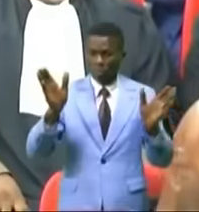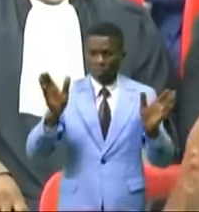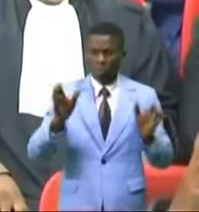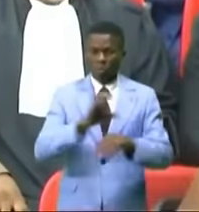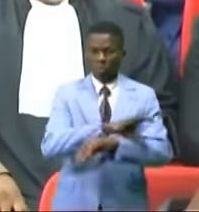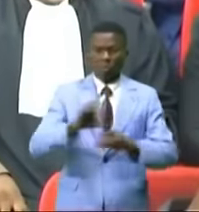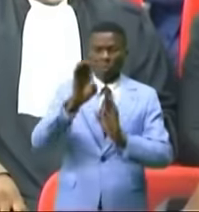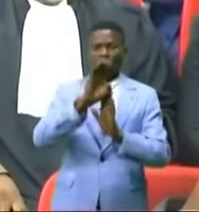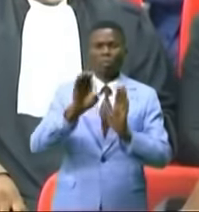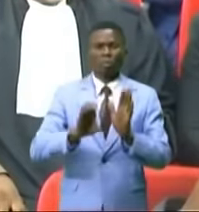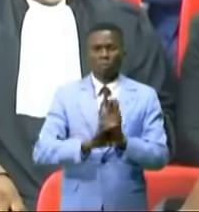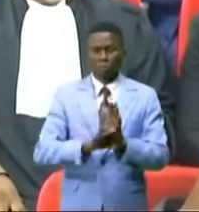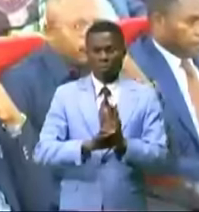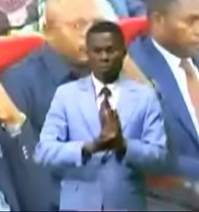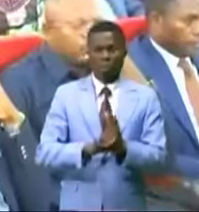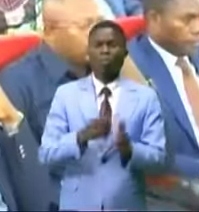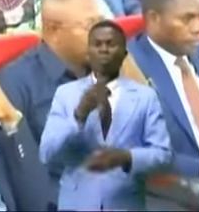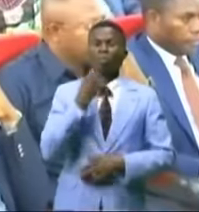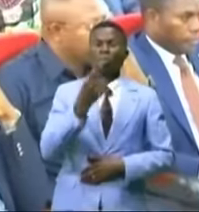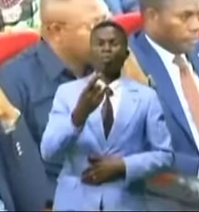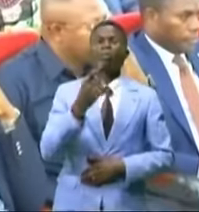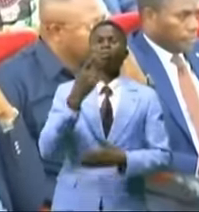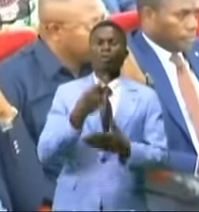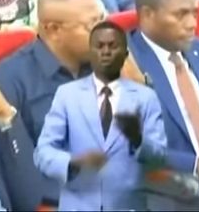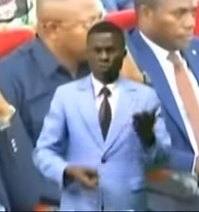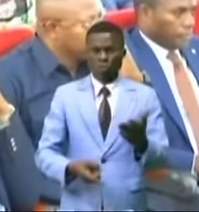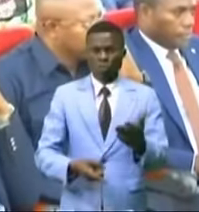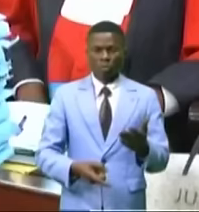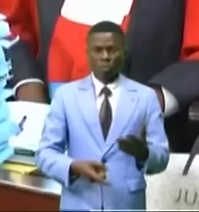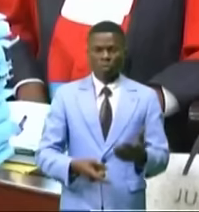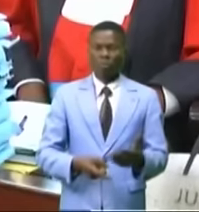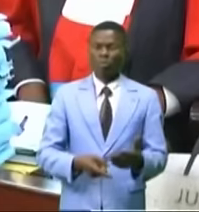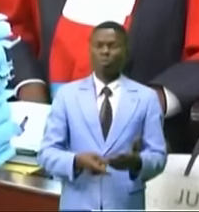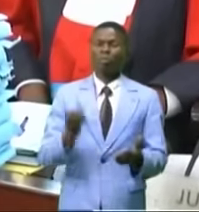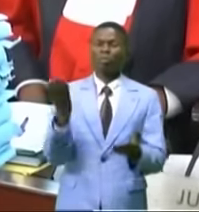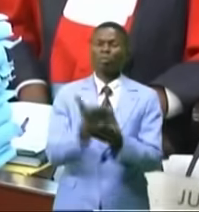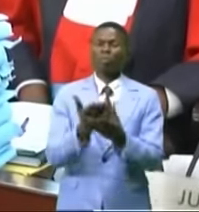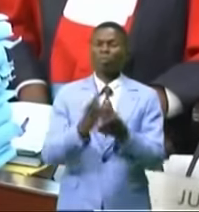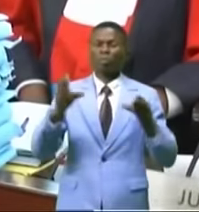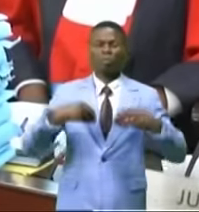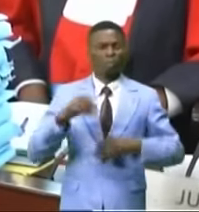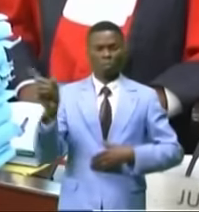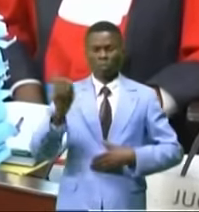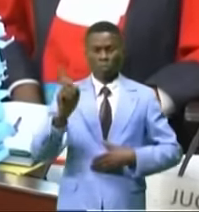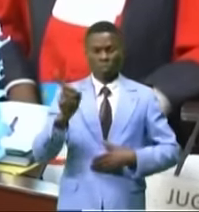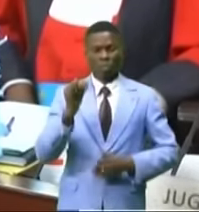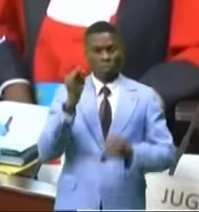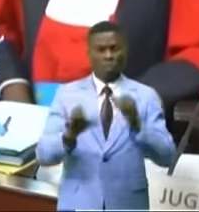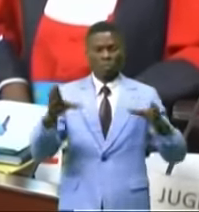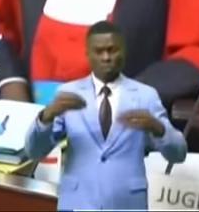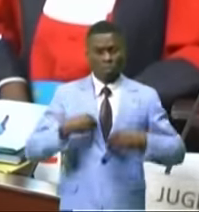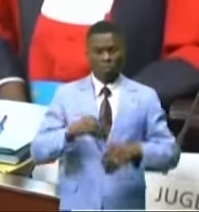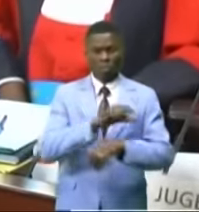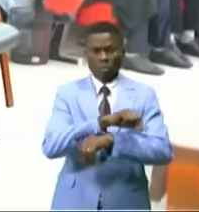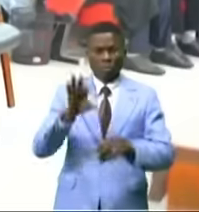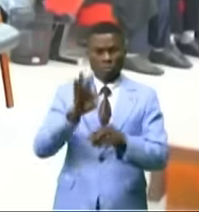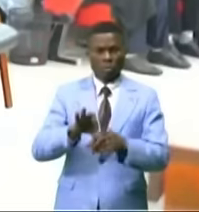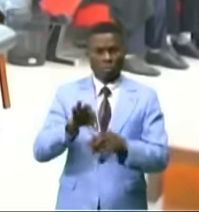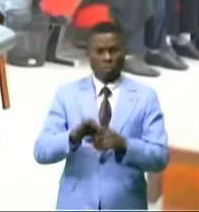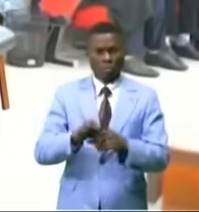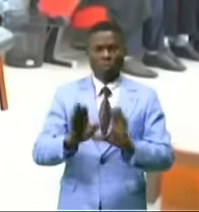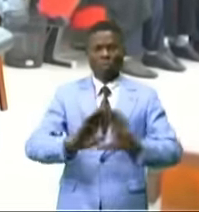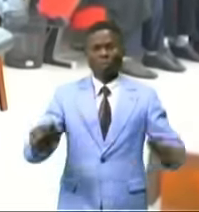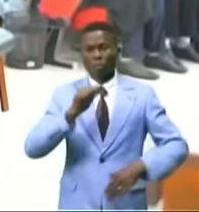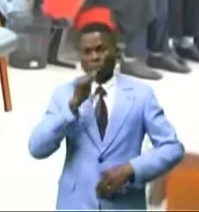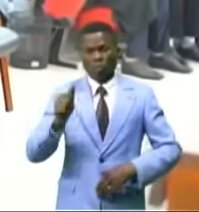Cour constitutionnelle veut tout simplement signifier qu'aucun recours n'est passé, même si elle a affirmé que la CENI n'est pas compétente